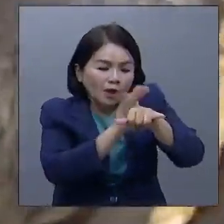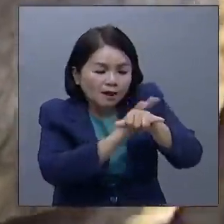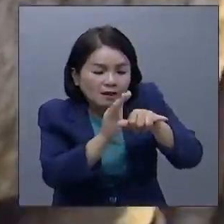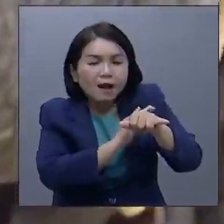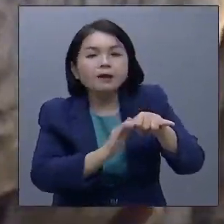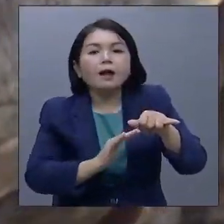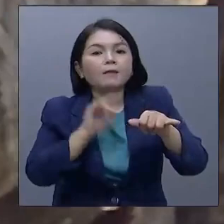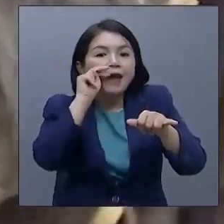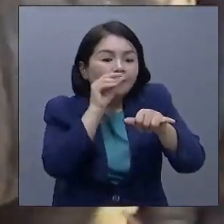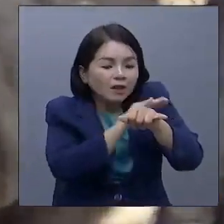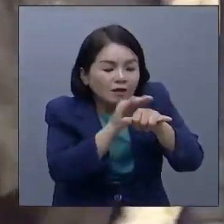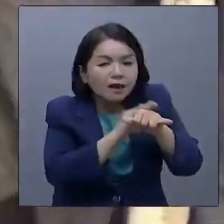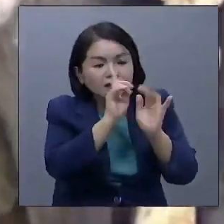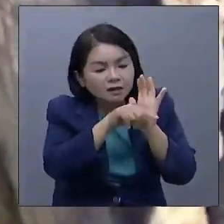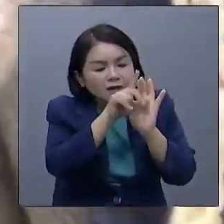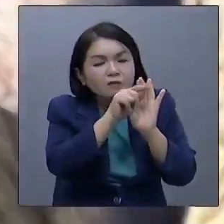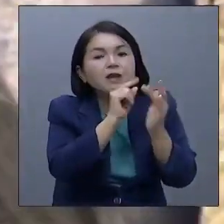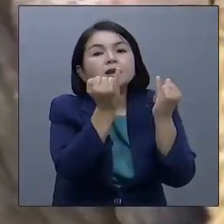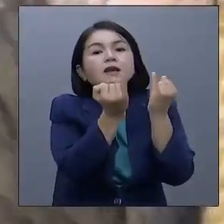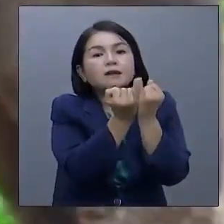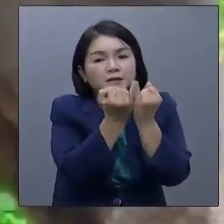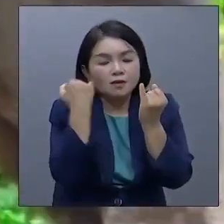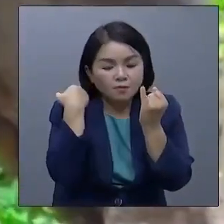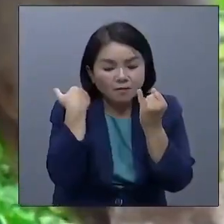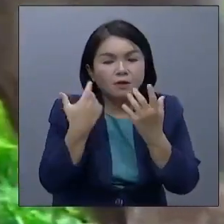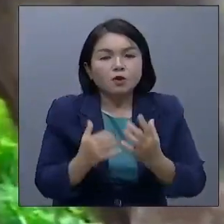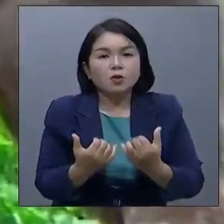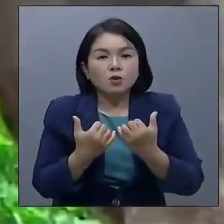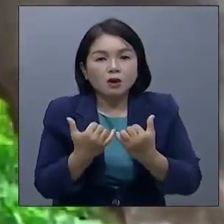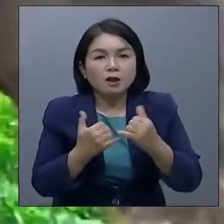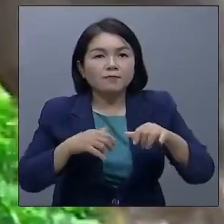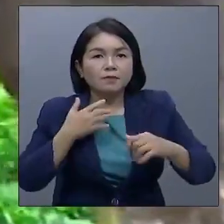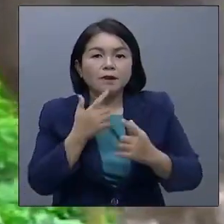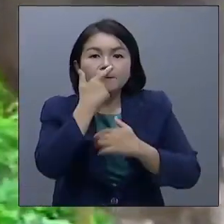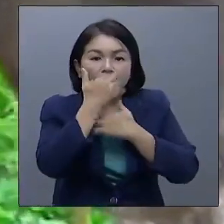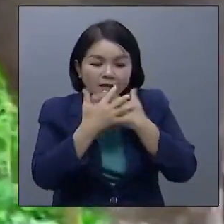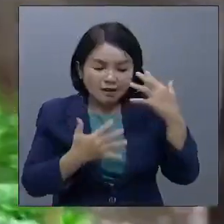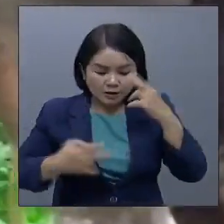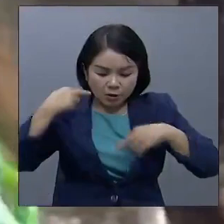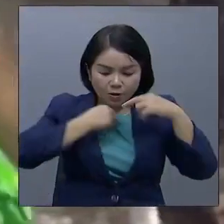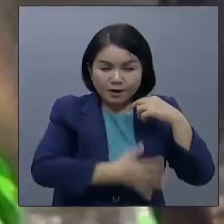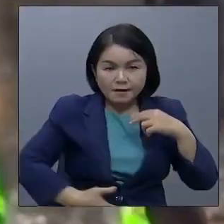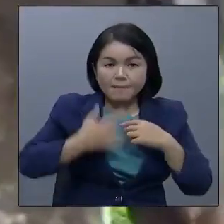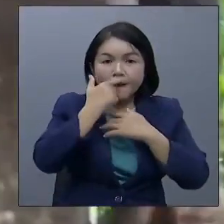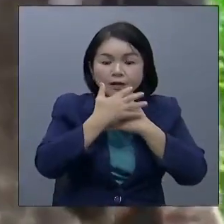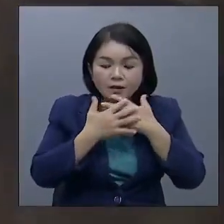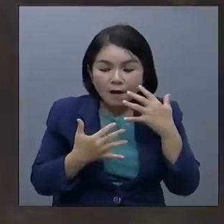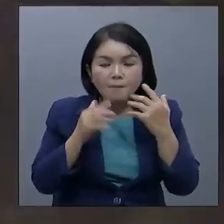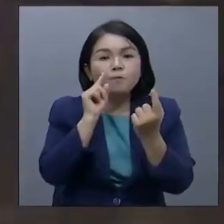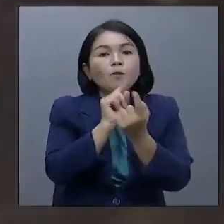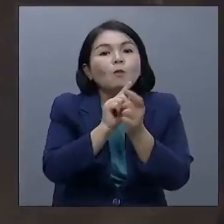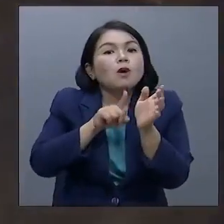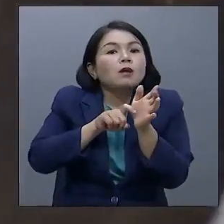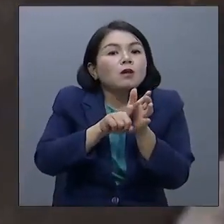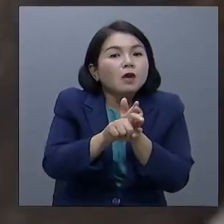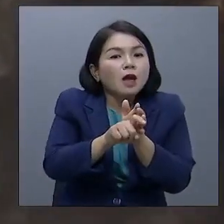ประมาณ20นาทีนะคะล่าสุดก็มีรายงานผลการตรวจเลือดของช้างพลายศักดิ์สุรินทร์ว่าไม่พบเชื้อ6โร